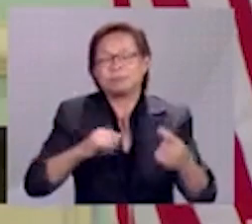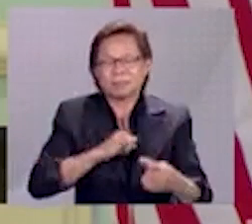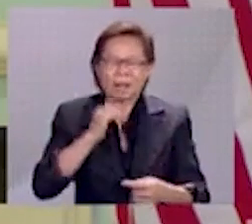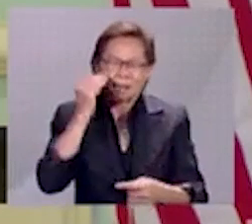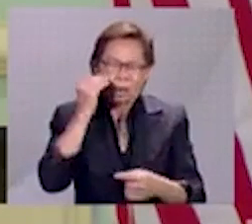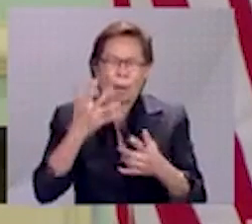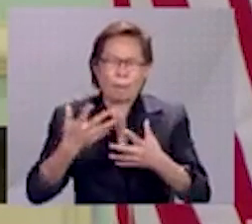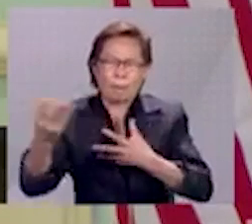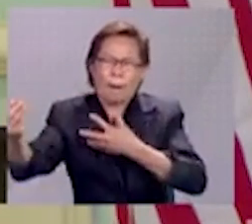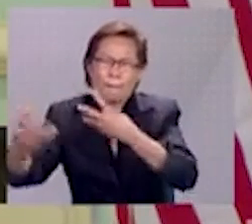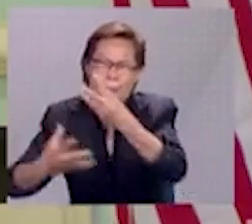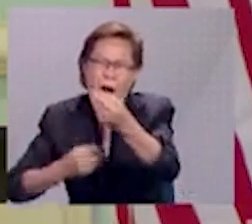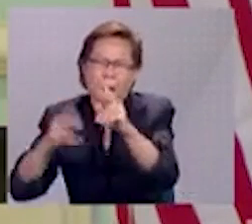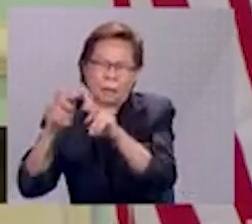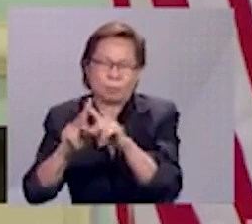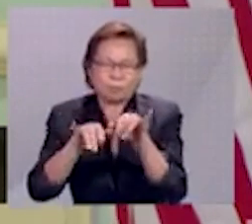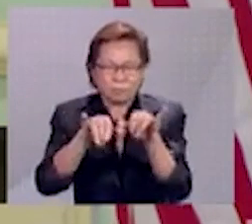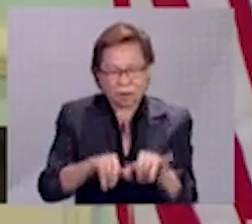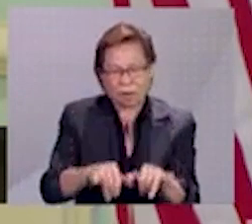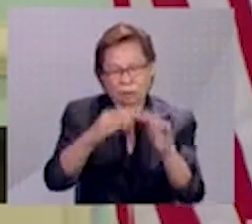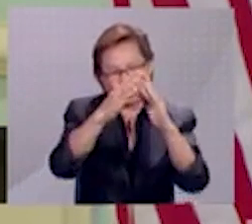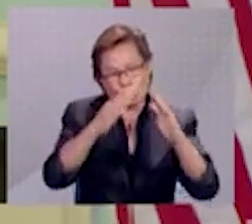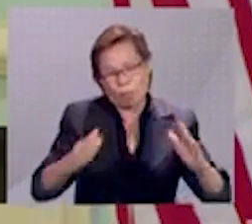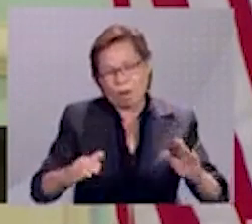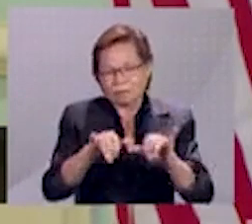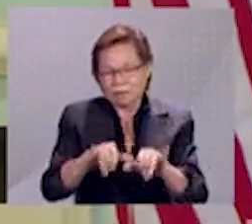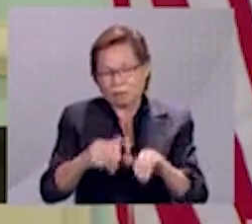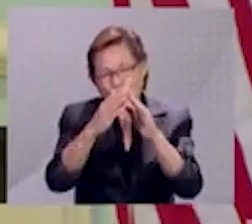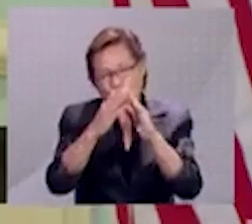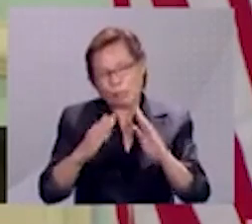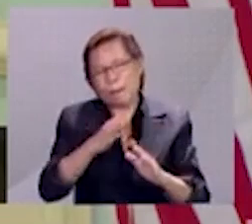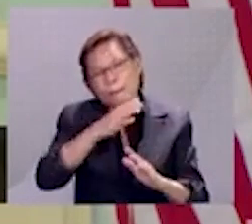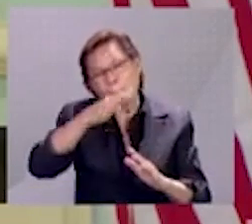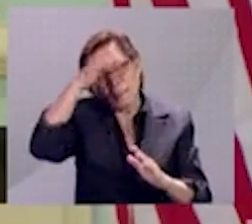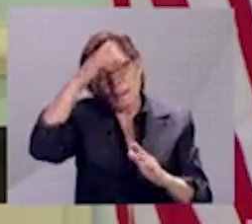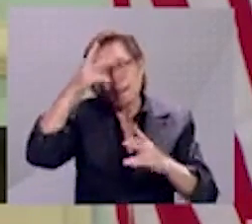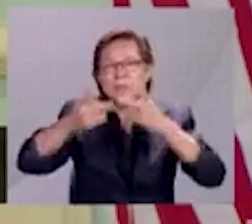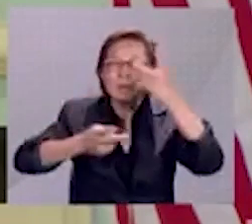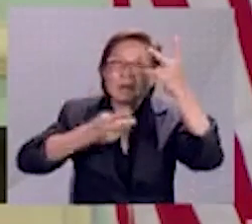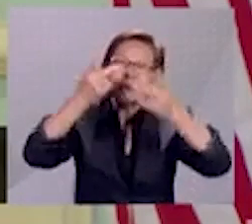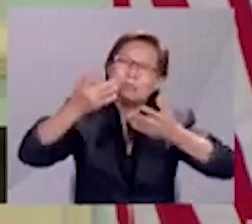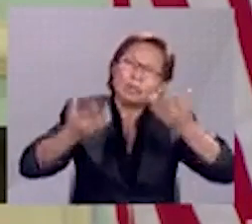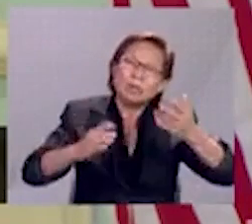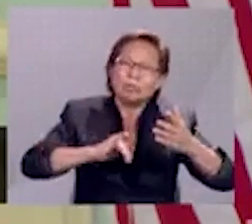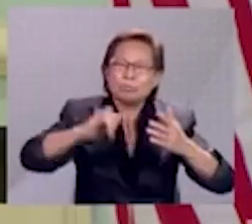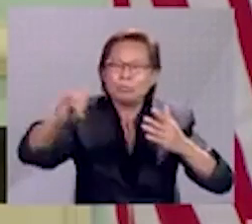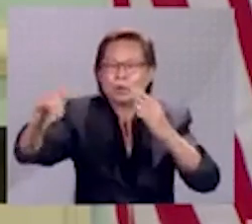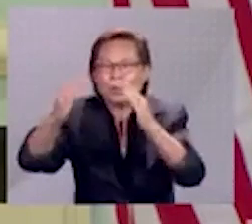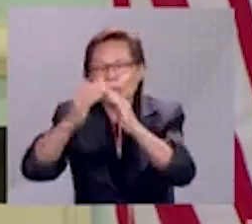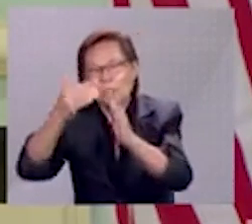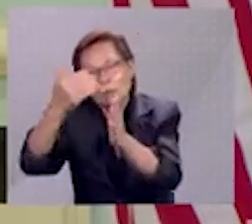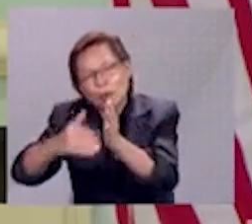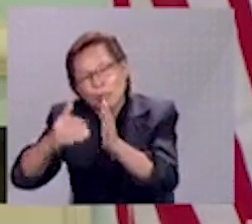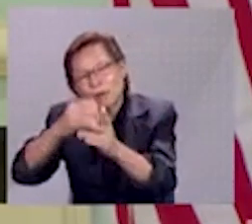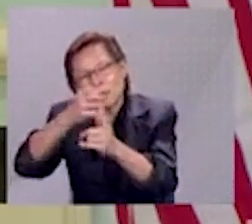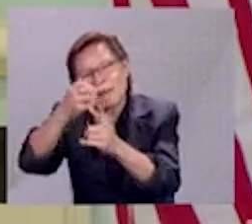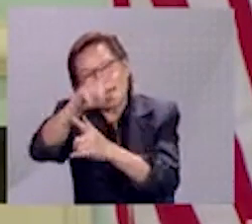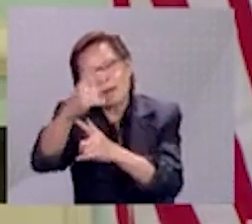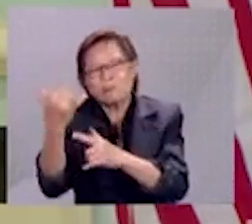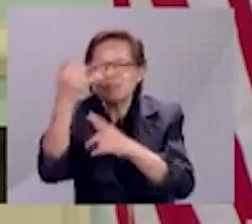kampung akan berada di rumah masing-masing, rumah ibu bapa melawat, mungkin pergi ke rumah saudara mara dan